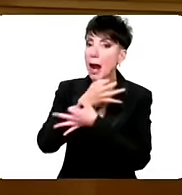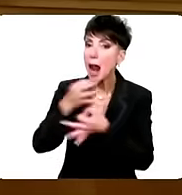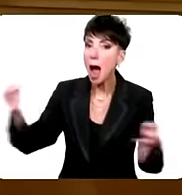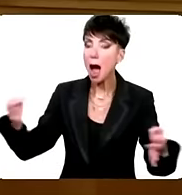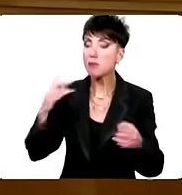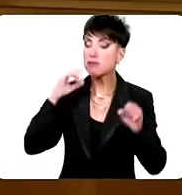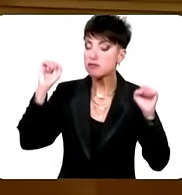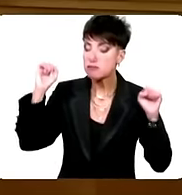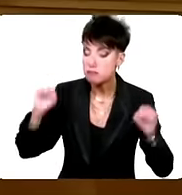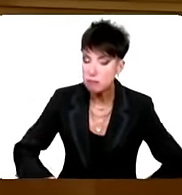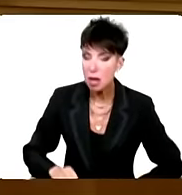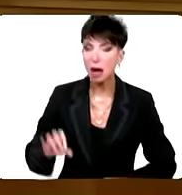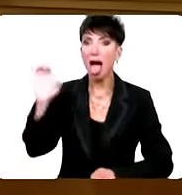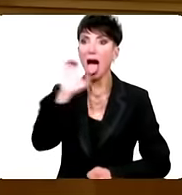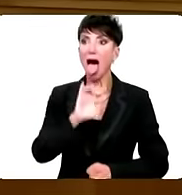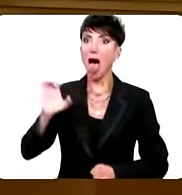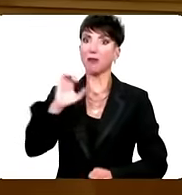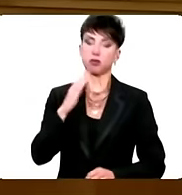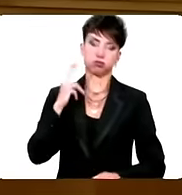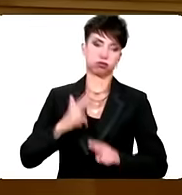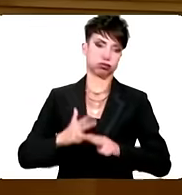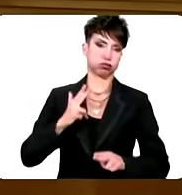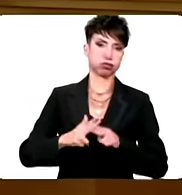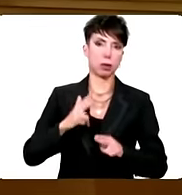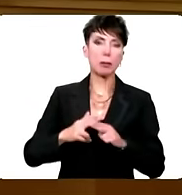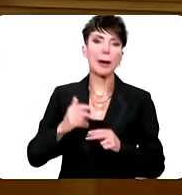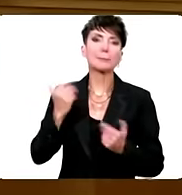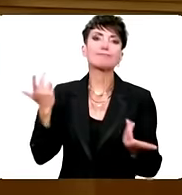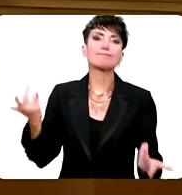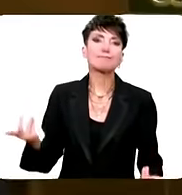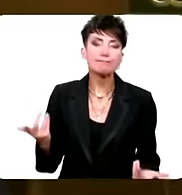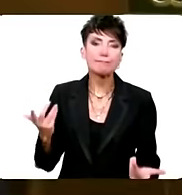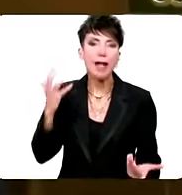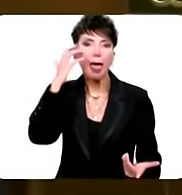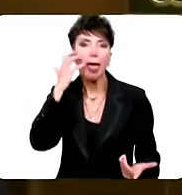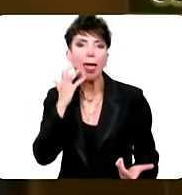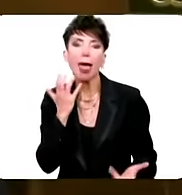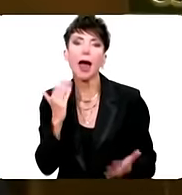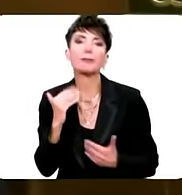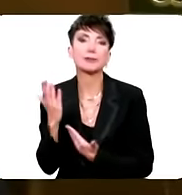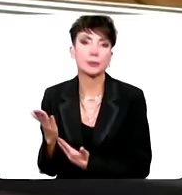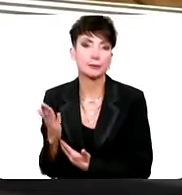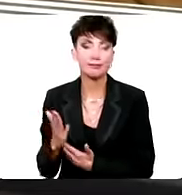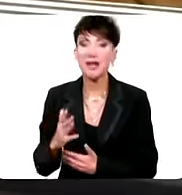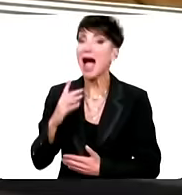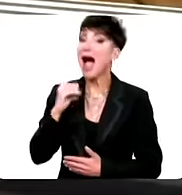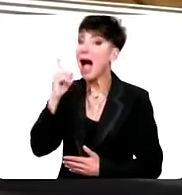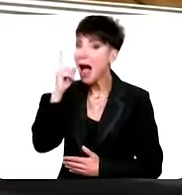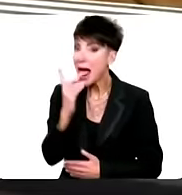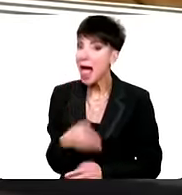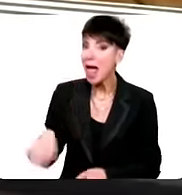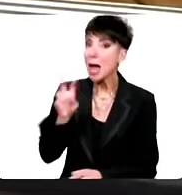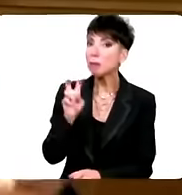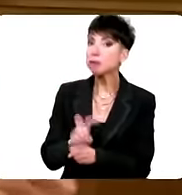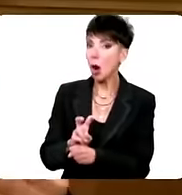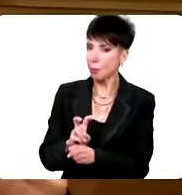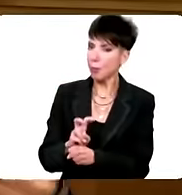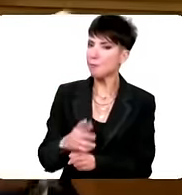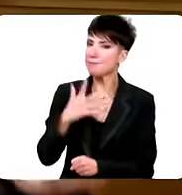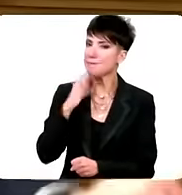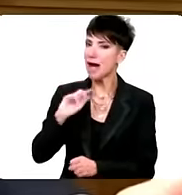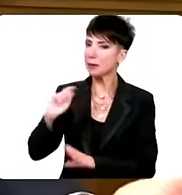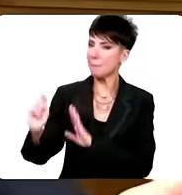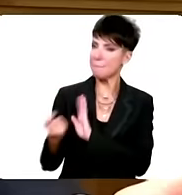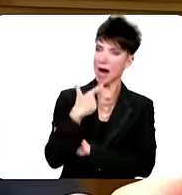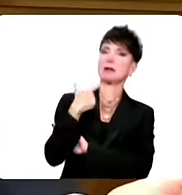πολλοί πολίτες οι οποίοι ήθελαν με αυτόν τον τρόπο να μας στείλουν ένα μήνυμα. Ξέρετε, τα μηνύματα εγώ τα είχα εισπράξει